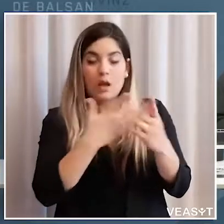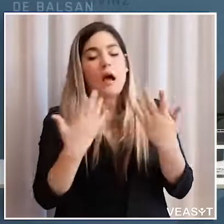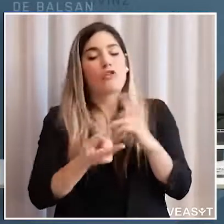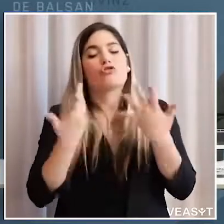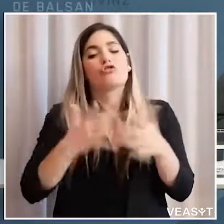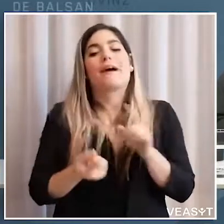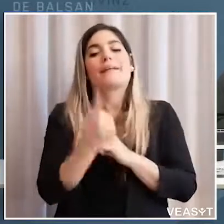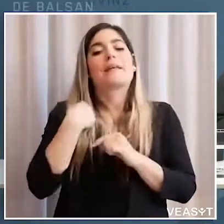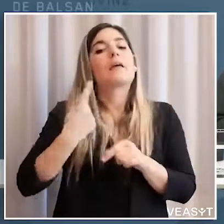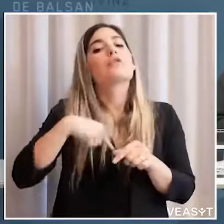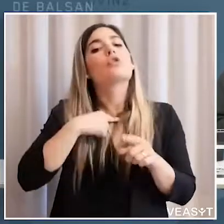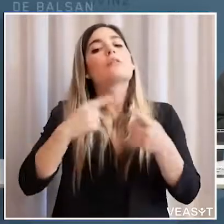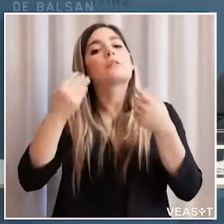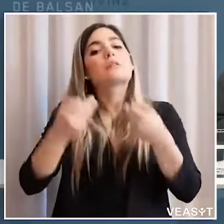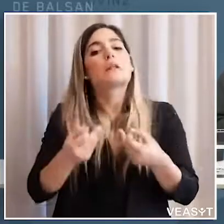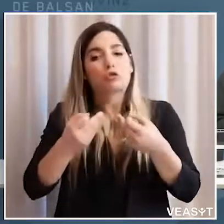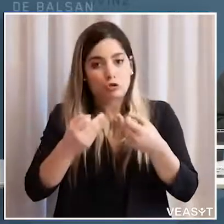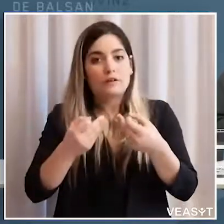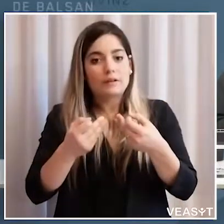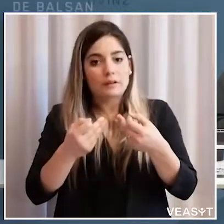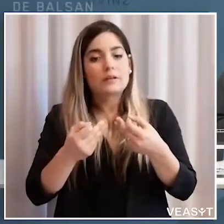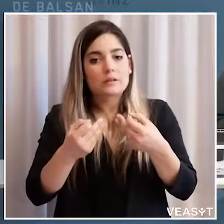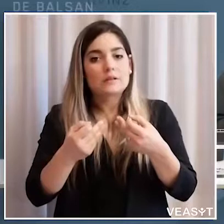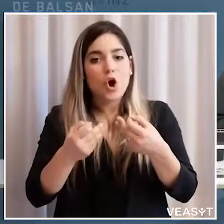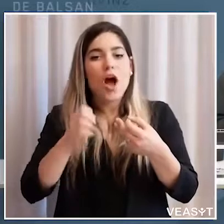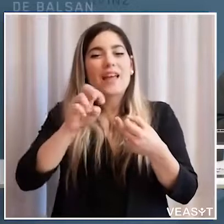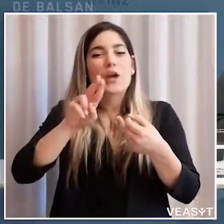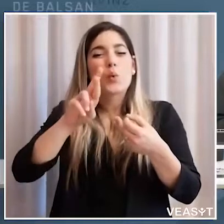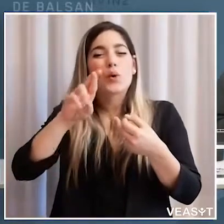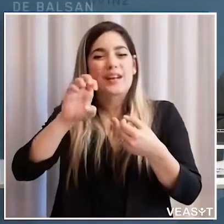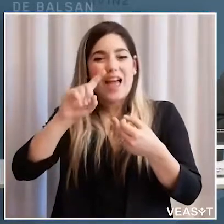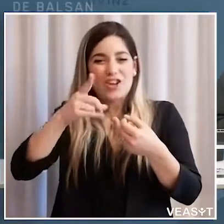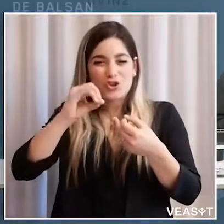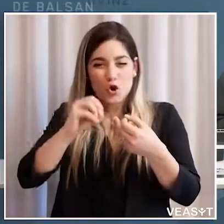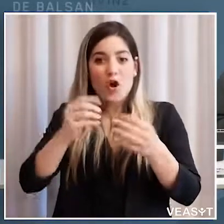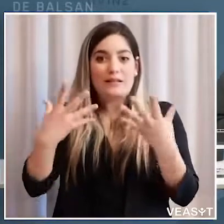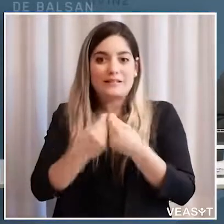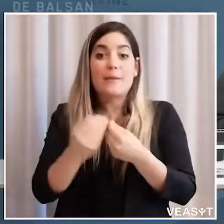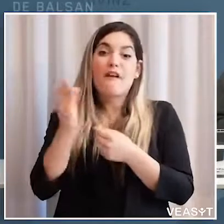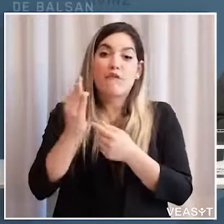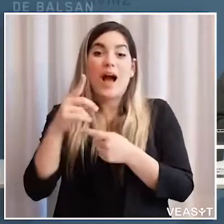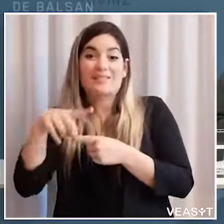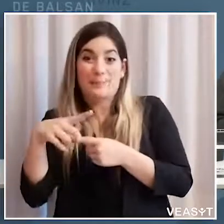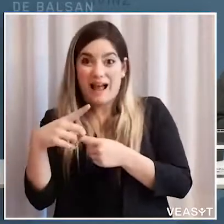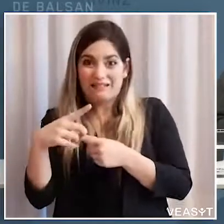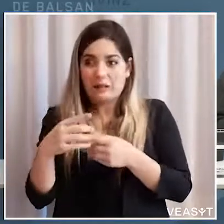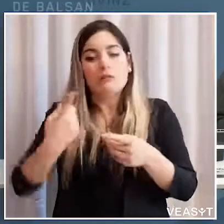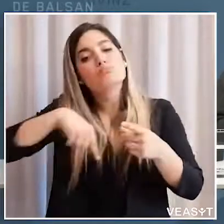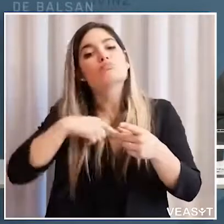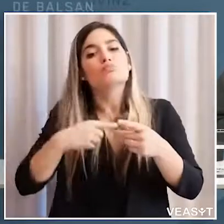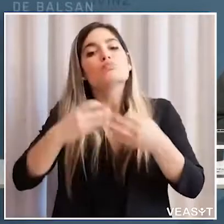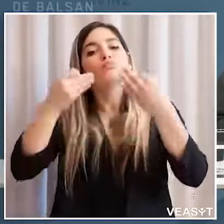abbiamo deciso in interno all'euregio assieme ai presidenti fugatti e blatter